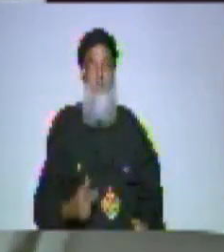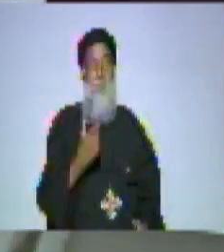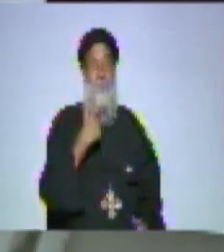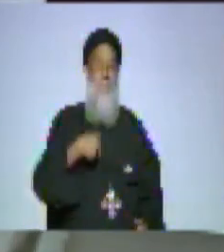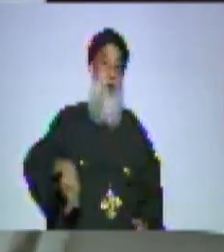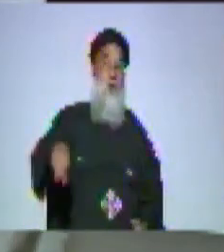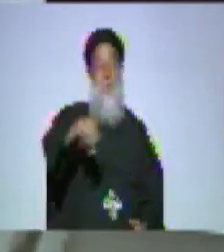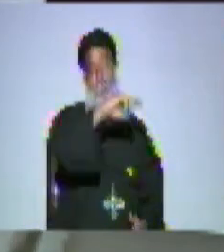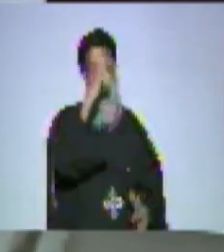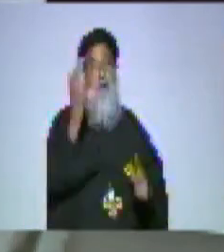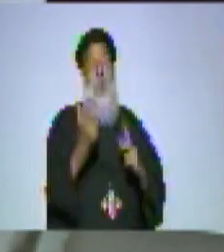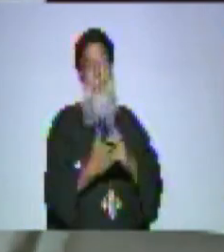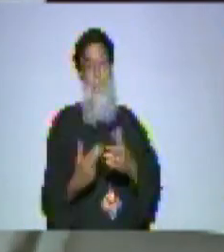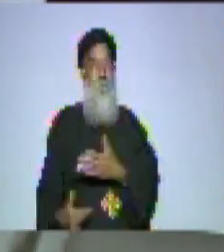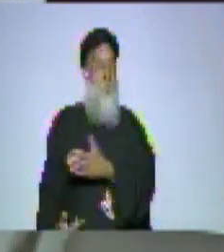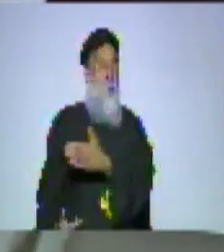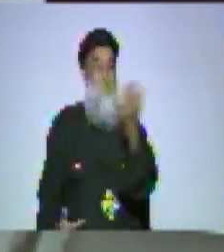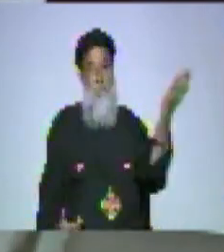محب للبشر